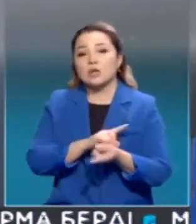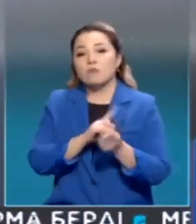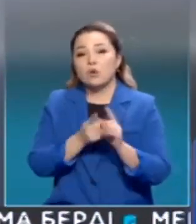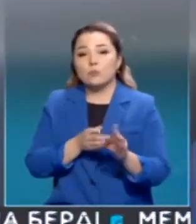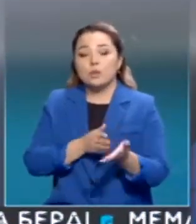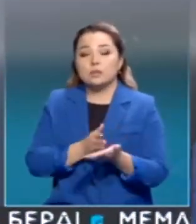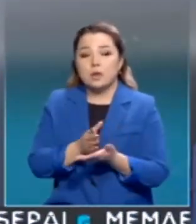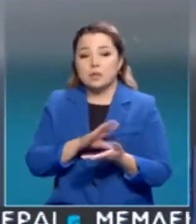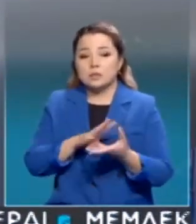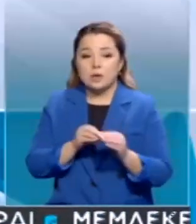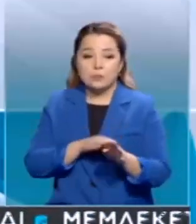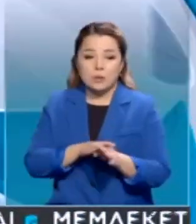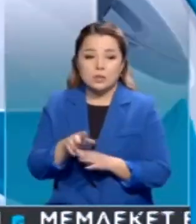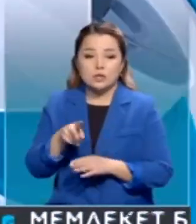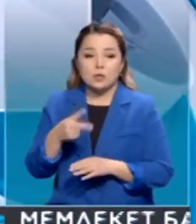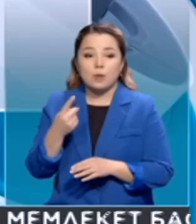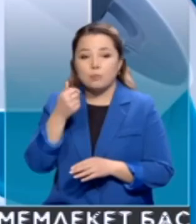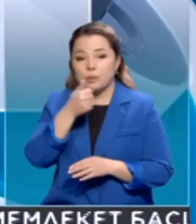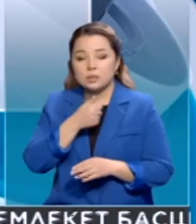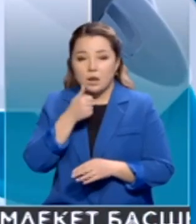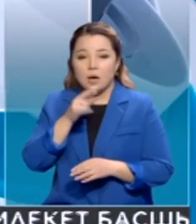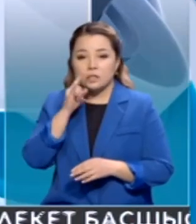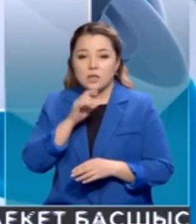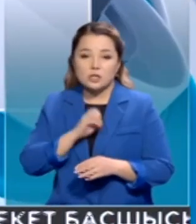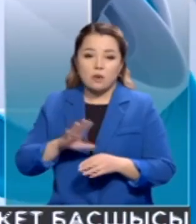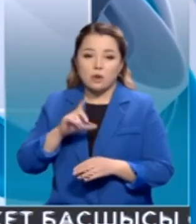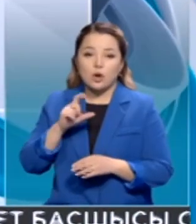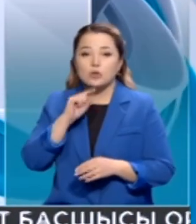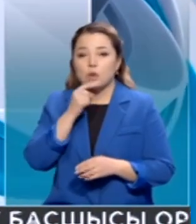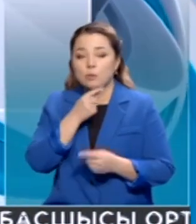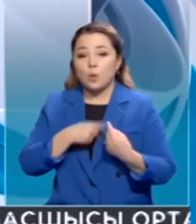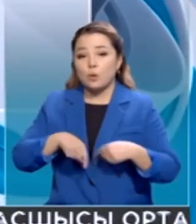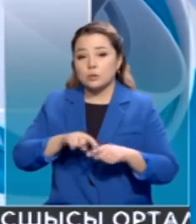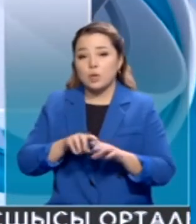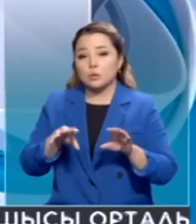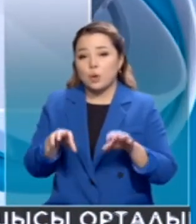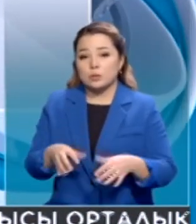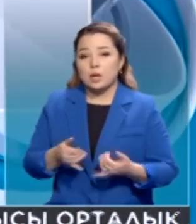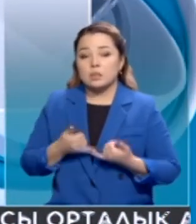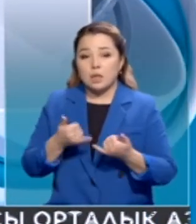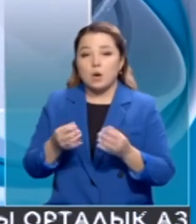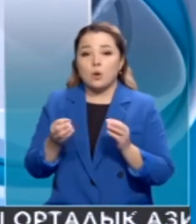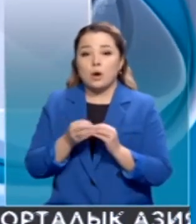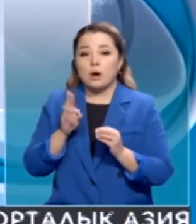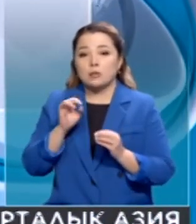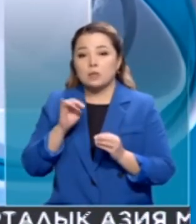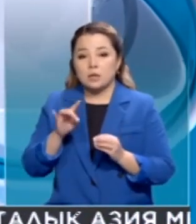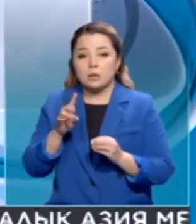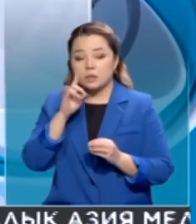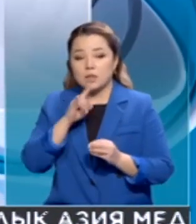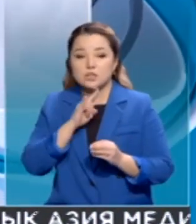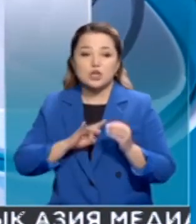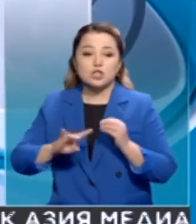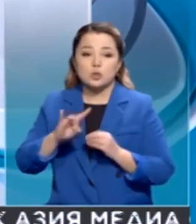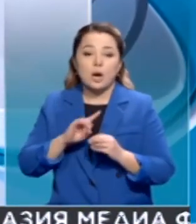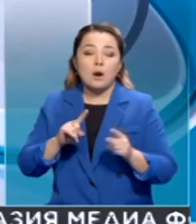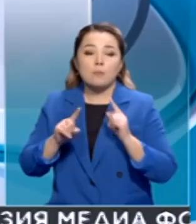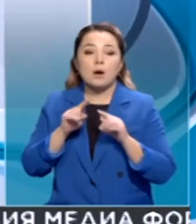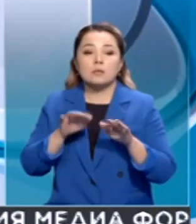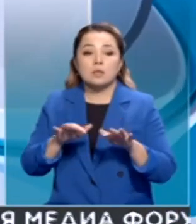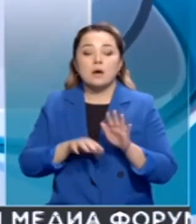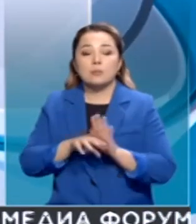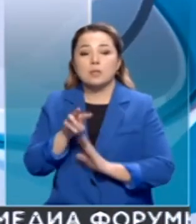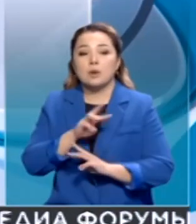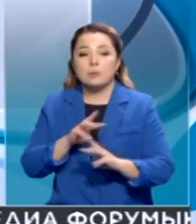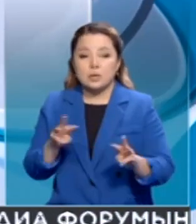асты. 2021 жылы Қазақстан Еуразиялық экономикалық одаққа төрағалық етті. 13 қаңтарда Қазақстан Республикасы парламенті